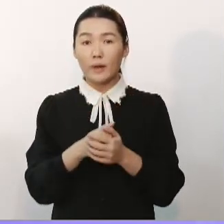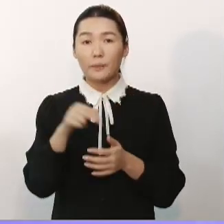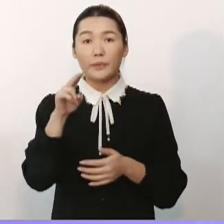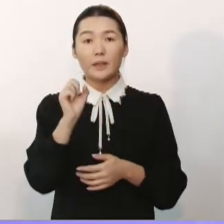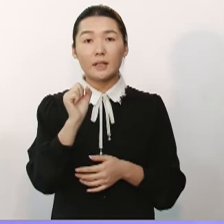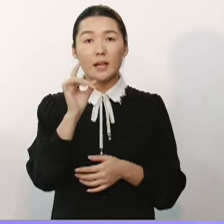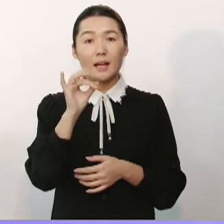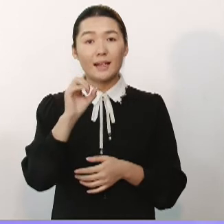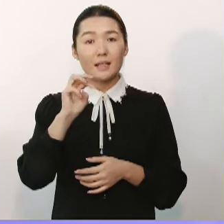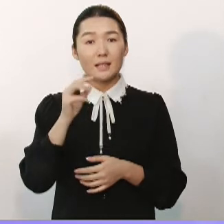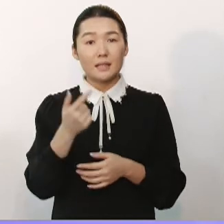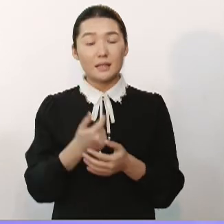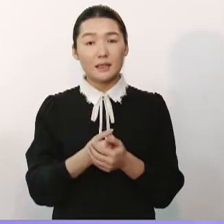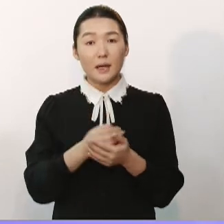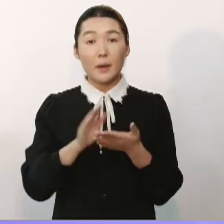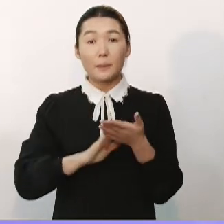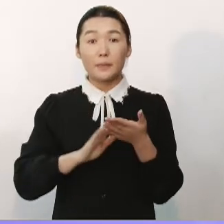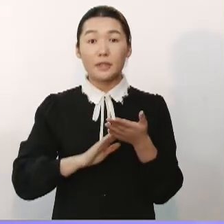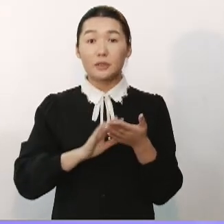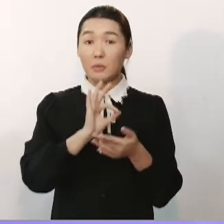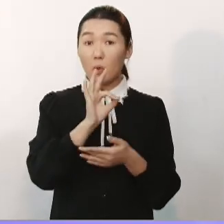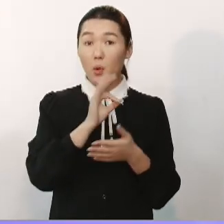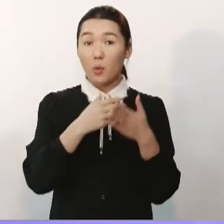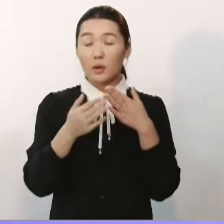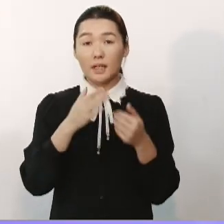Дарить. Пишем О или А?